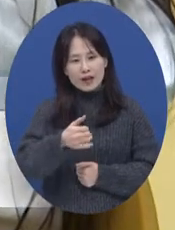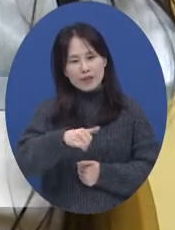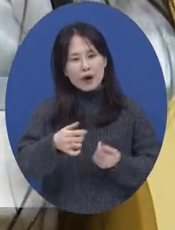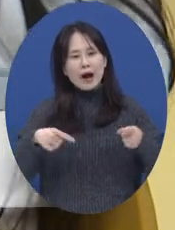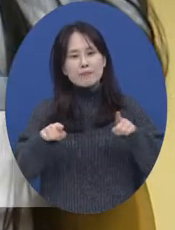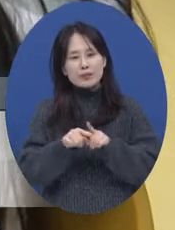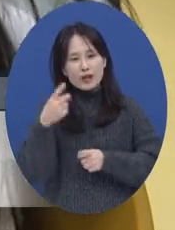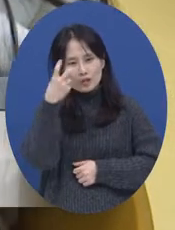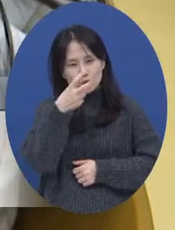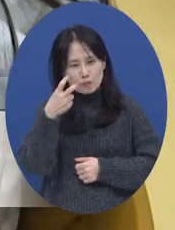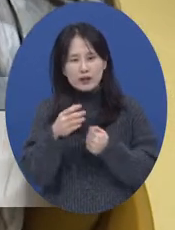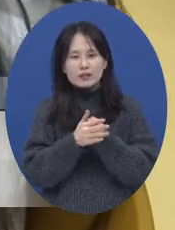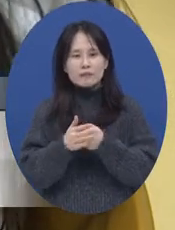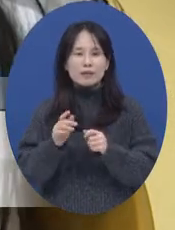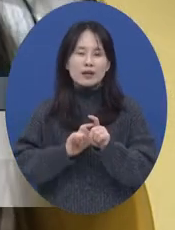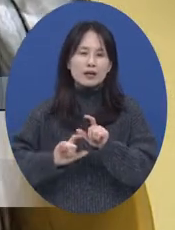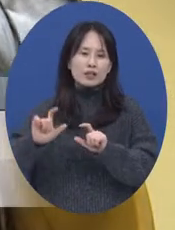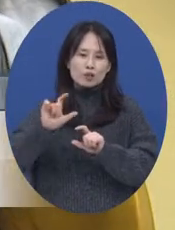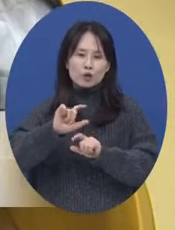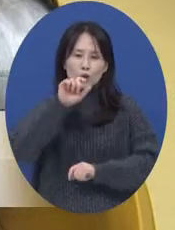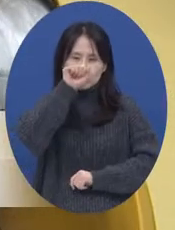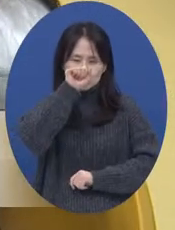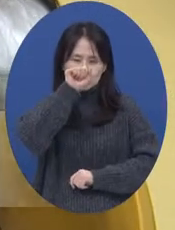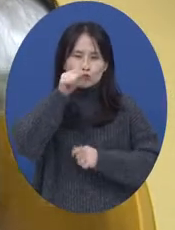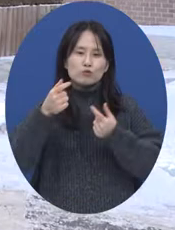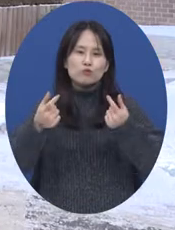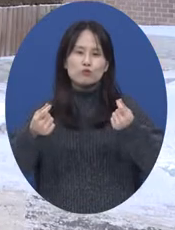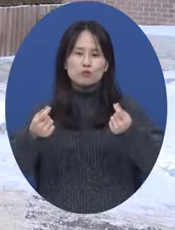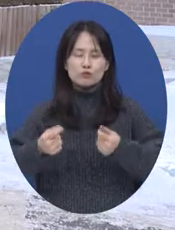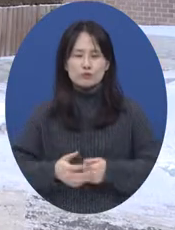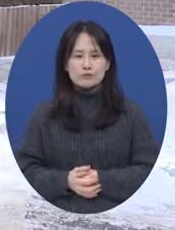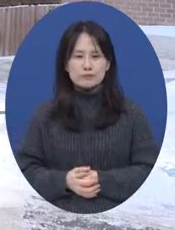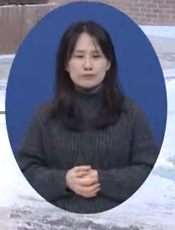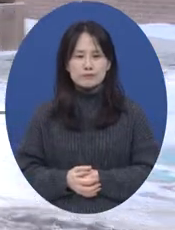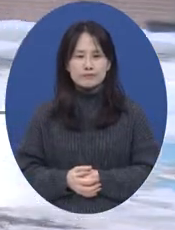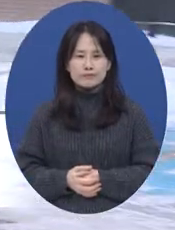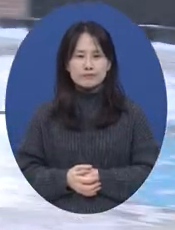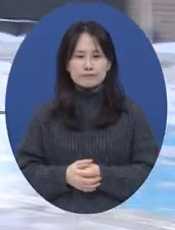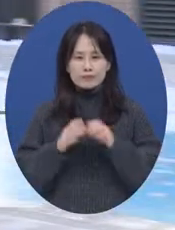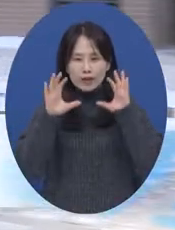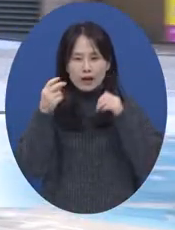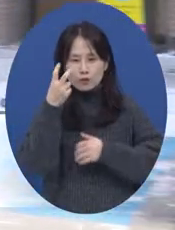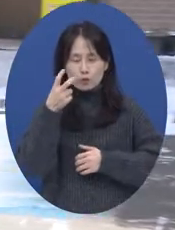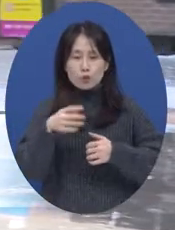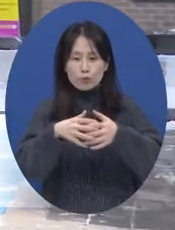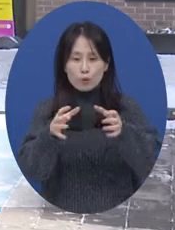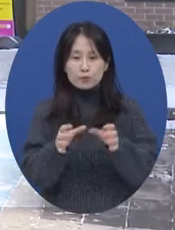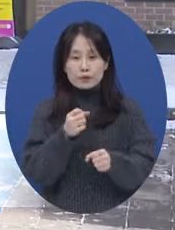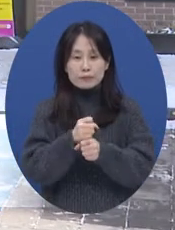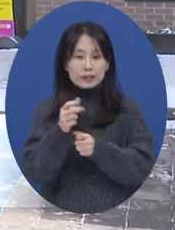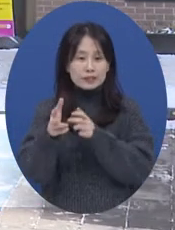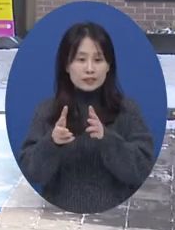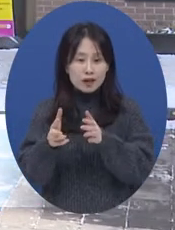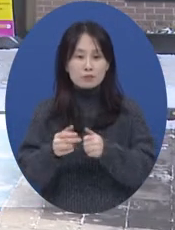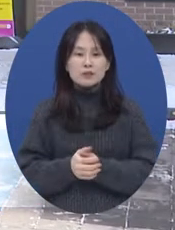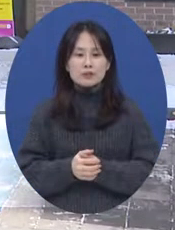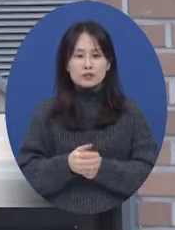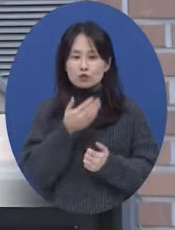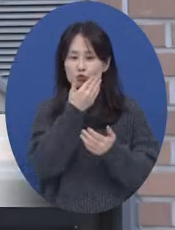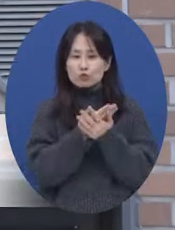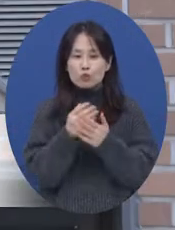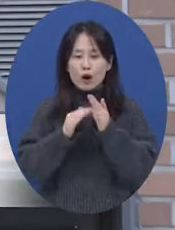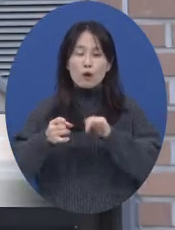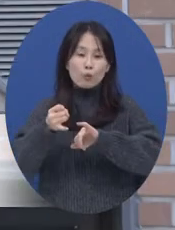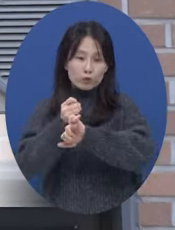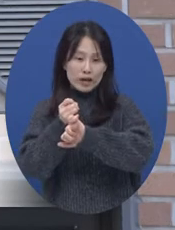대해 더 같이 돌 반을 부어 더 좋은거 같아요 경기도 형아 중 돌본 공동체 조성사업은 민선 7기 핵심